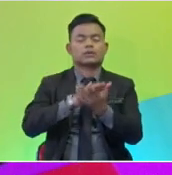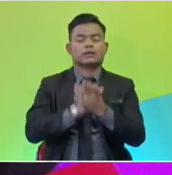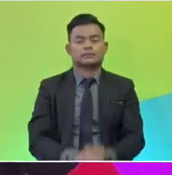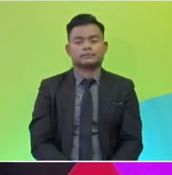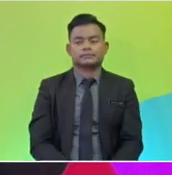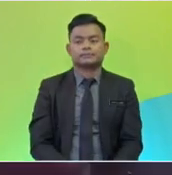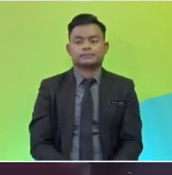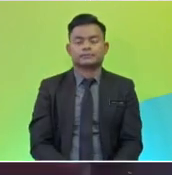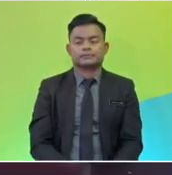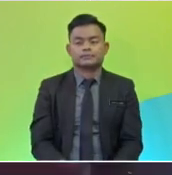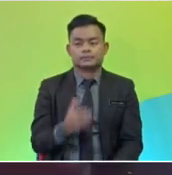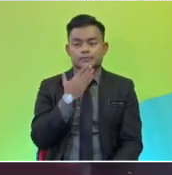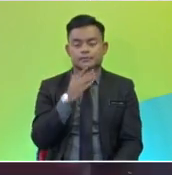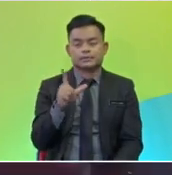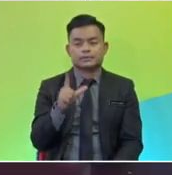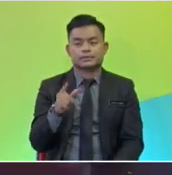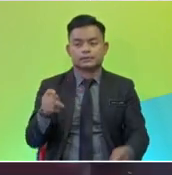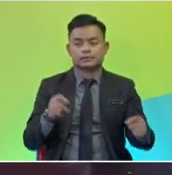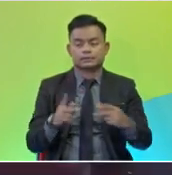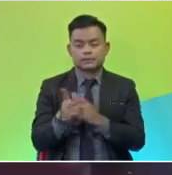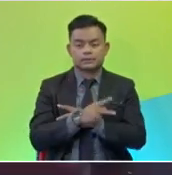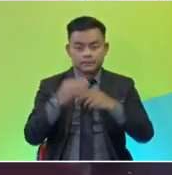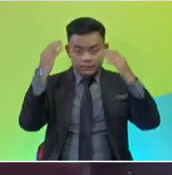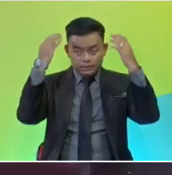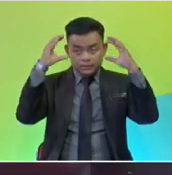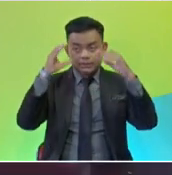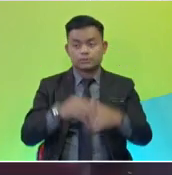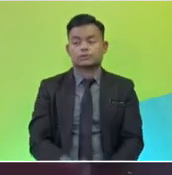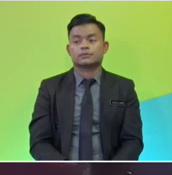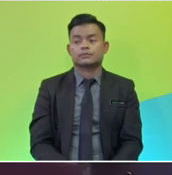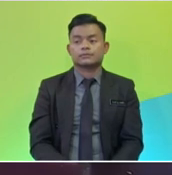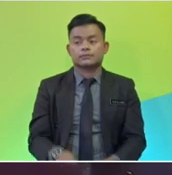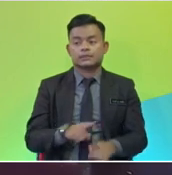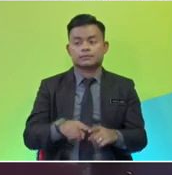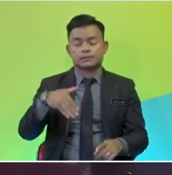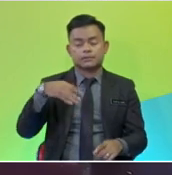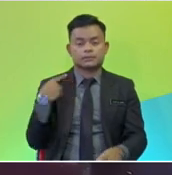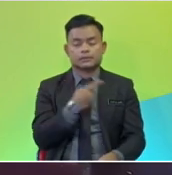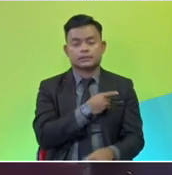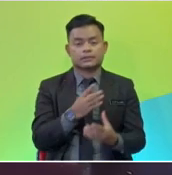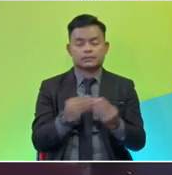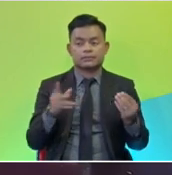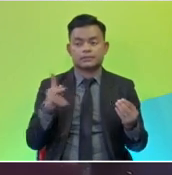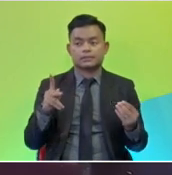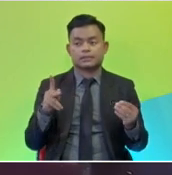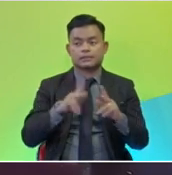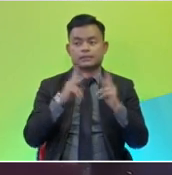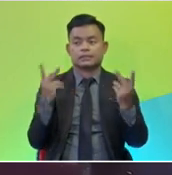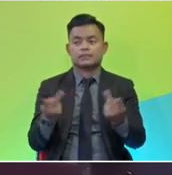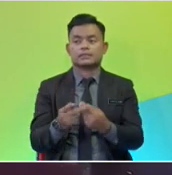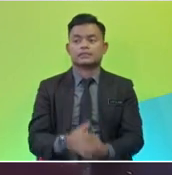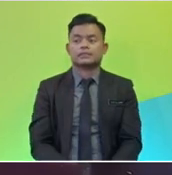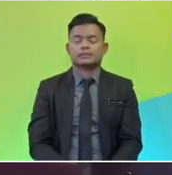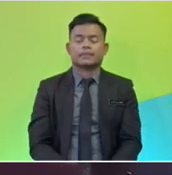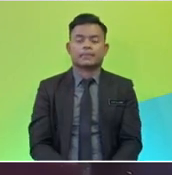okey baik Cikgu Terima Kasih banyak-banyak Cikgu kan Tapi sebelum kita nak habiskan kelas kita ni mungkin Cikgu ada rumusan nak berikan kepada murid-murid